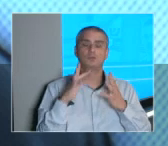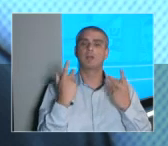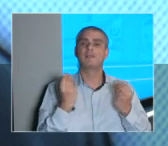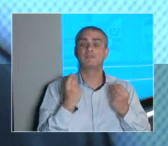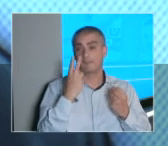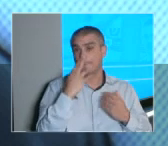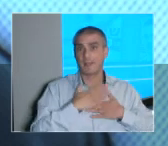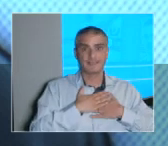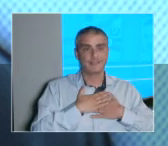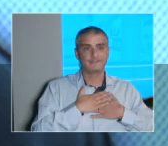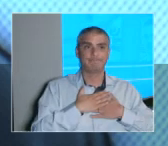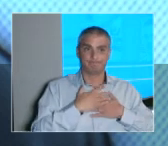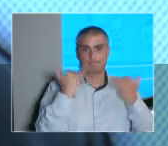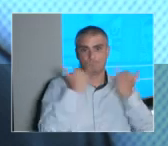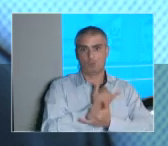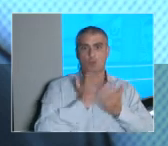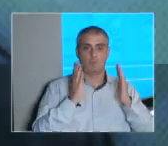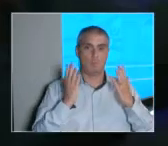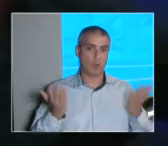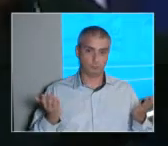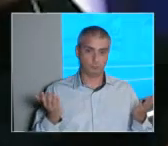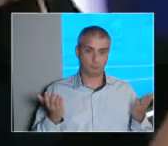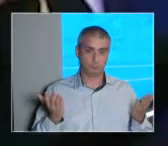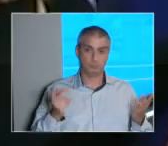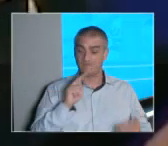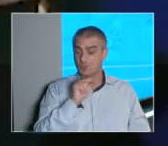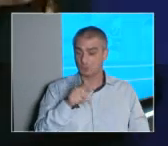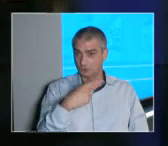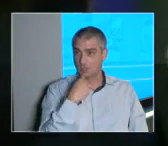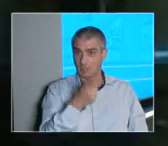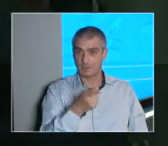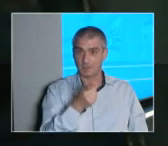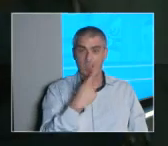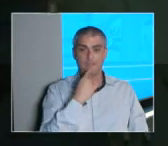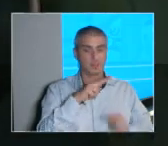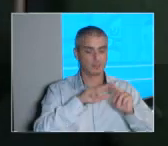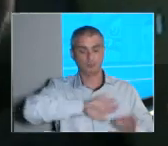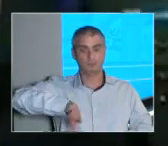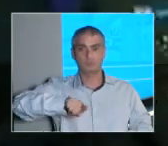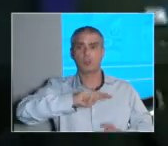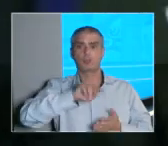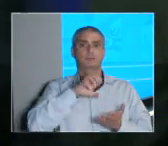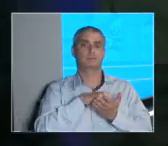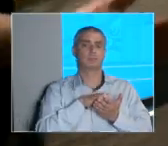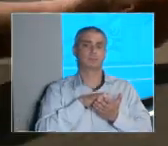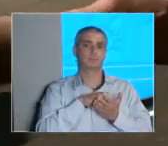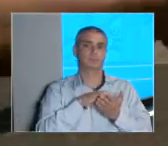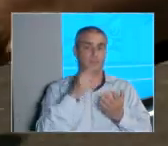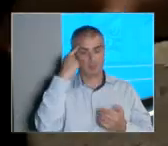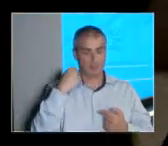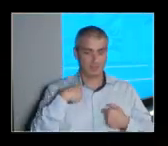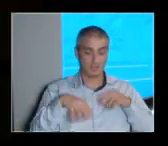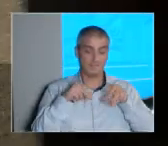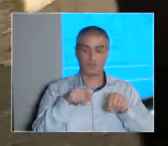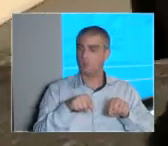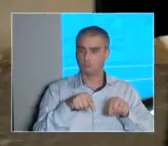דברים שבעיניים הוא טועה ואין טעות חמורה, והנושא שאתה הזכרת, אמרת, נשאיר אותו בצד, הוא נושא מרכזי. כי לפי דעתי